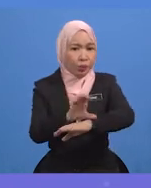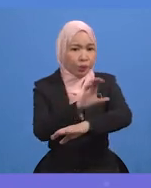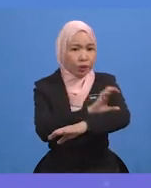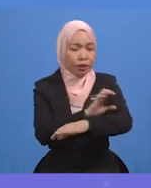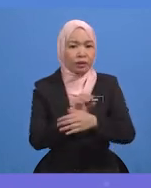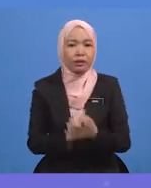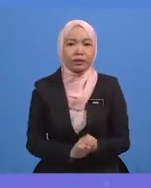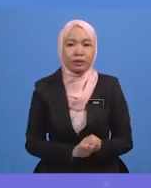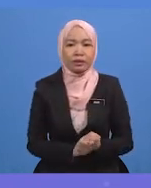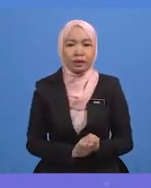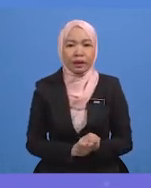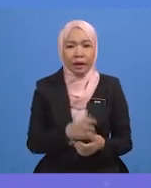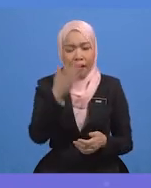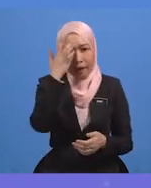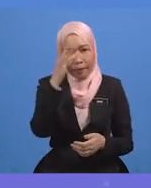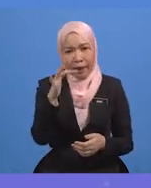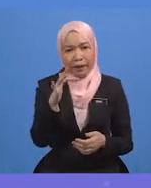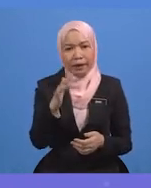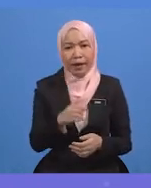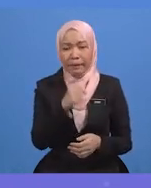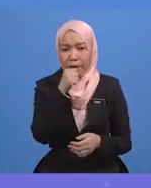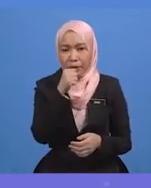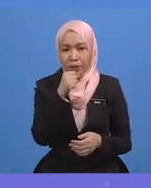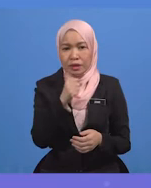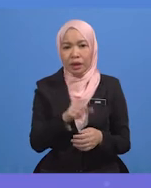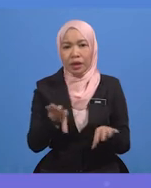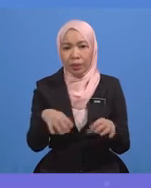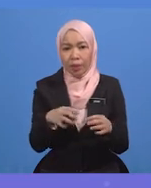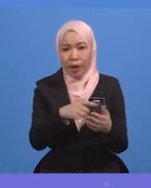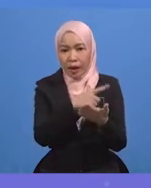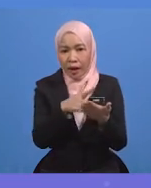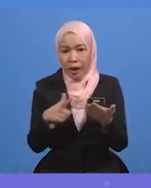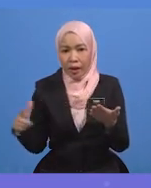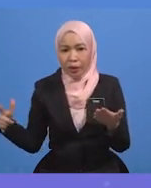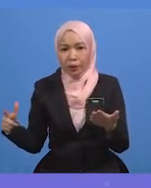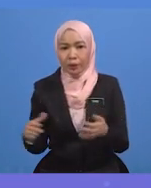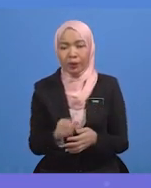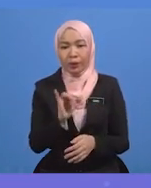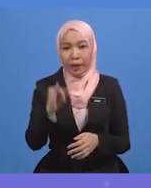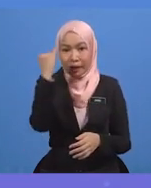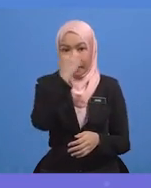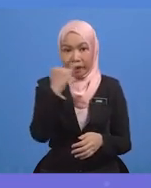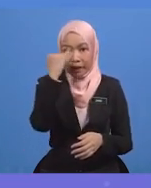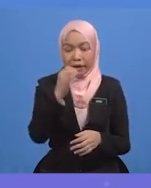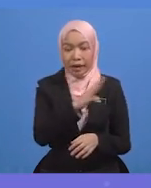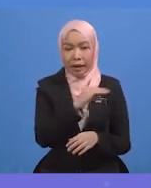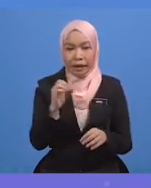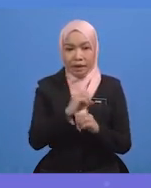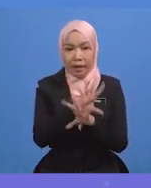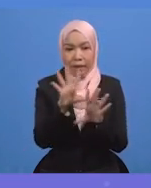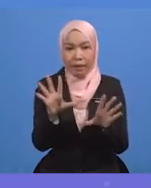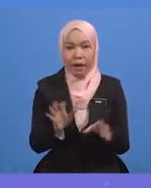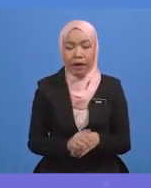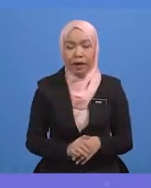tersebut. Siapa yang hebat bermain muzik, cipta lagu dan lirik yang indah-indah dan menyebarkan